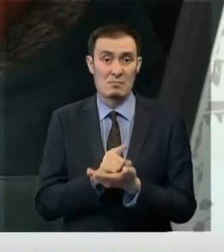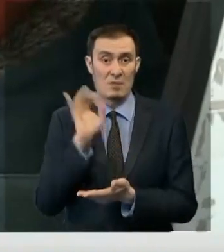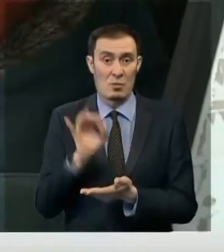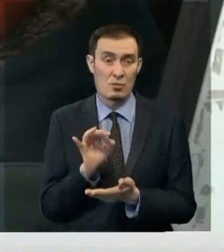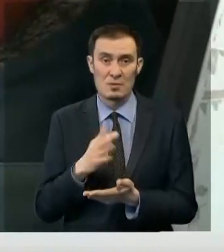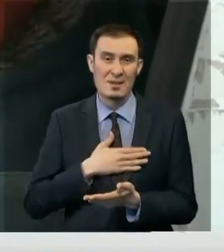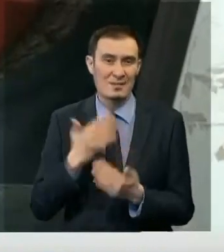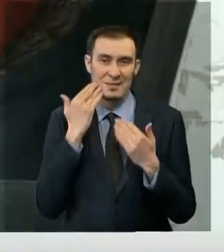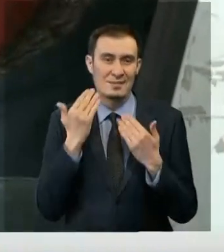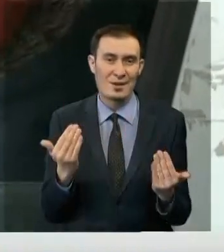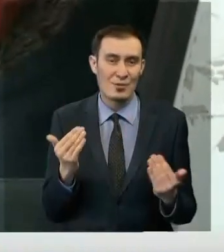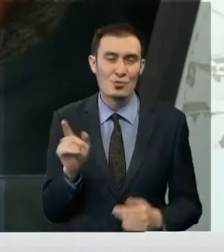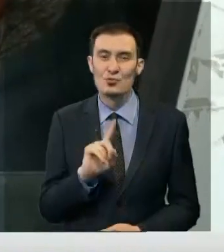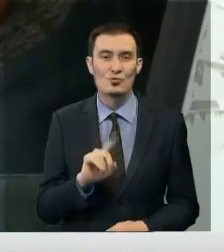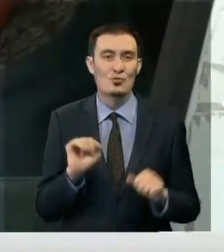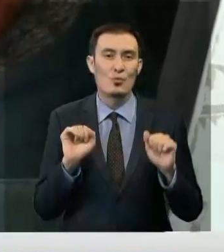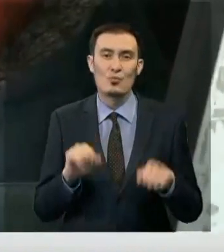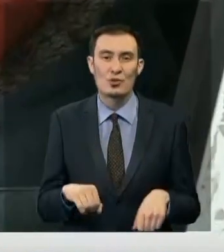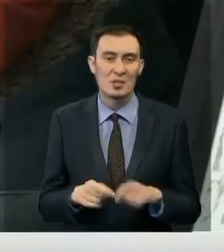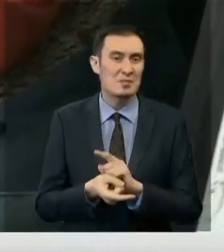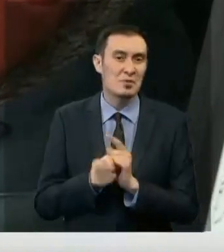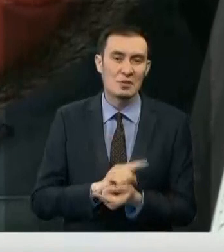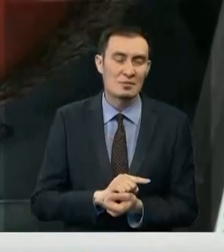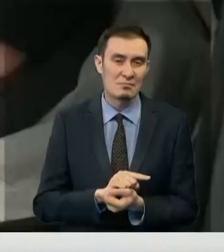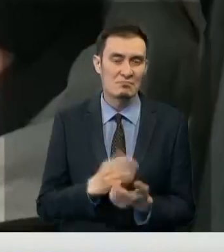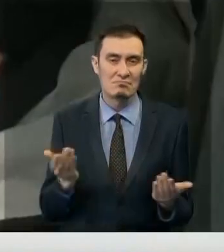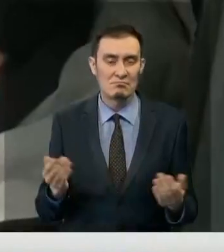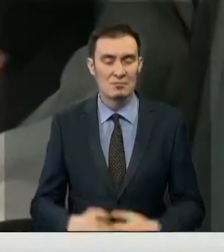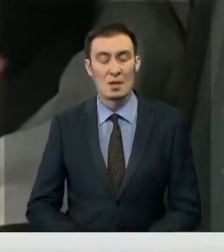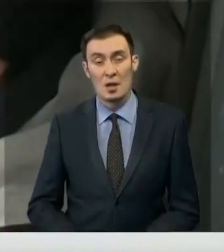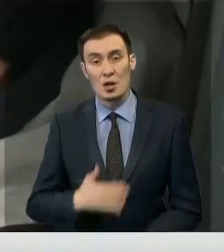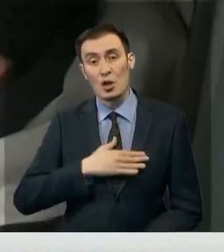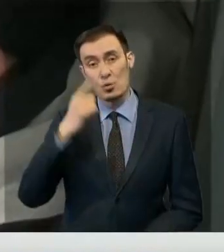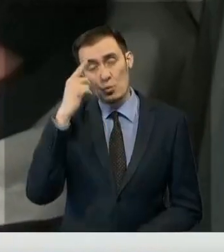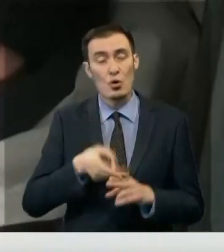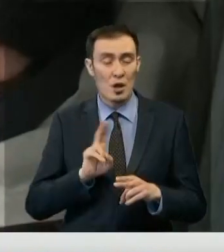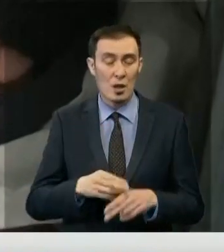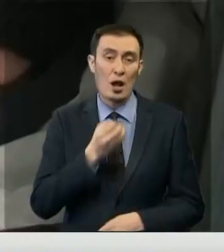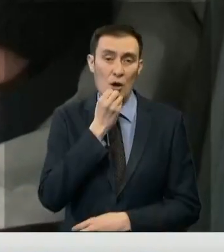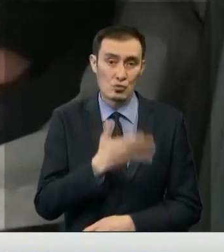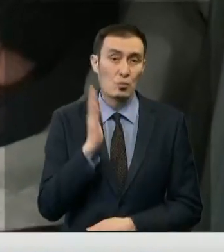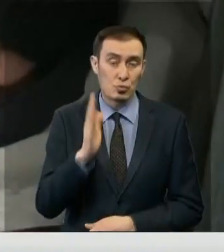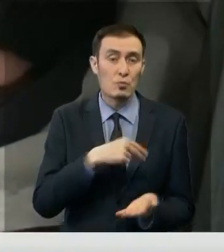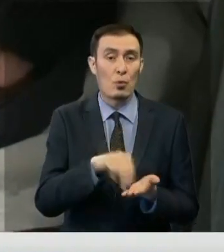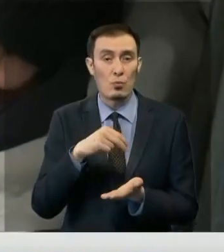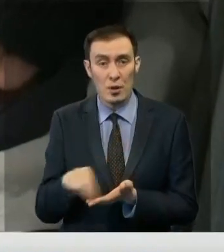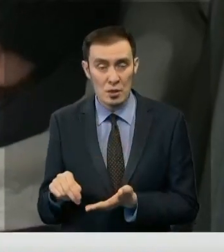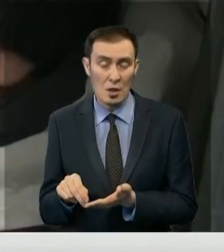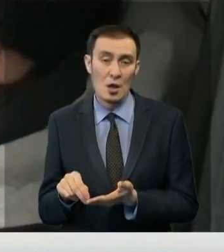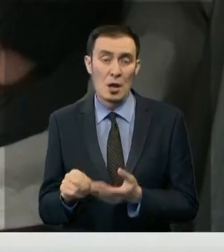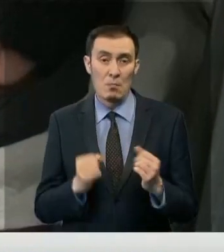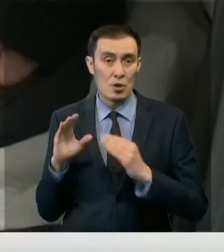понятия что она может повлиять на что может думаю это хорошо будут покупать свежие машины